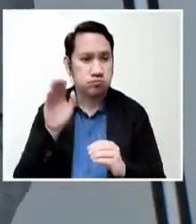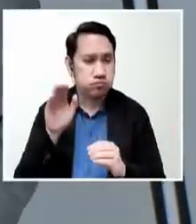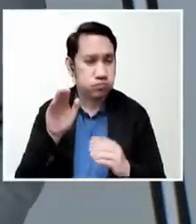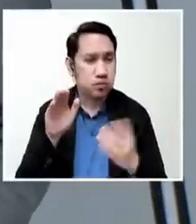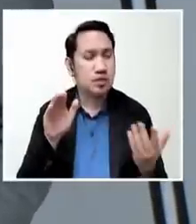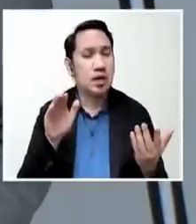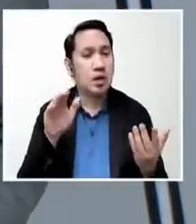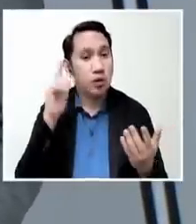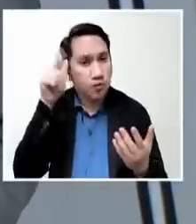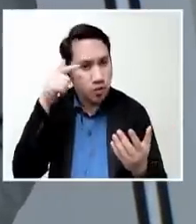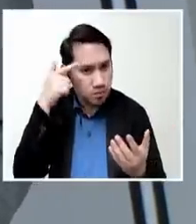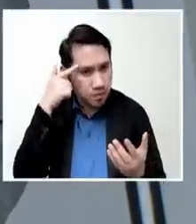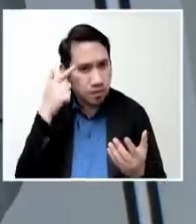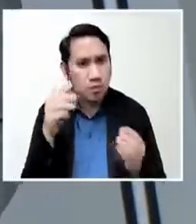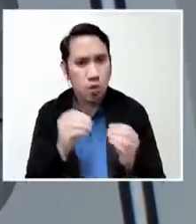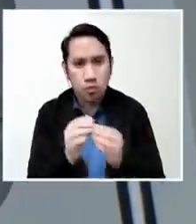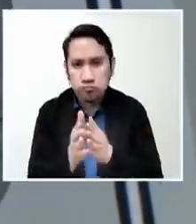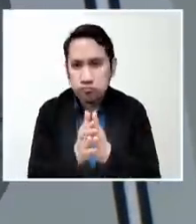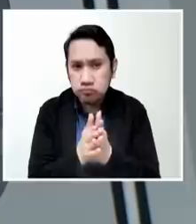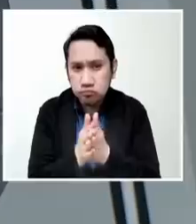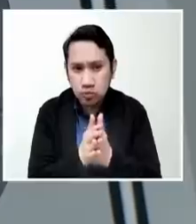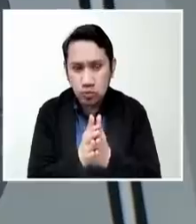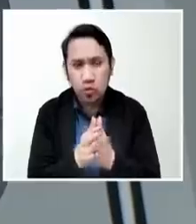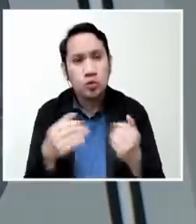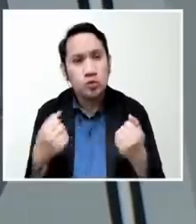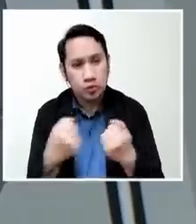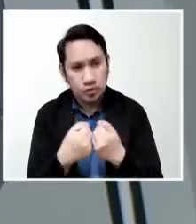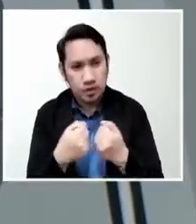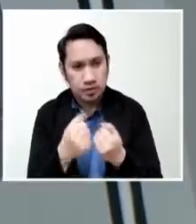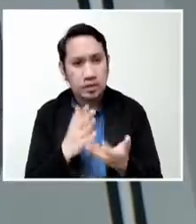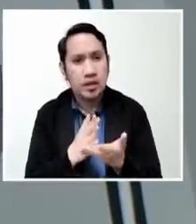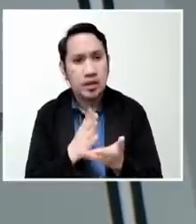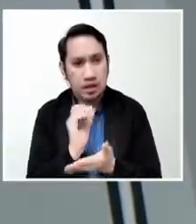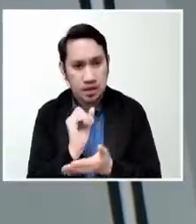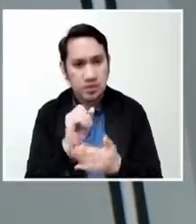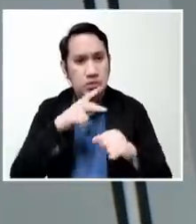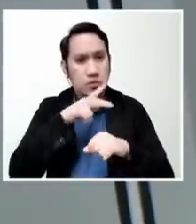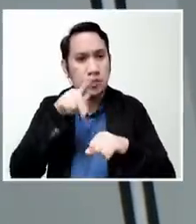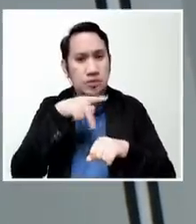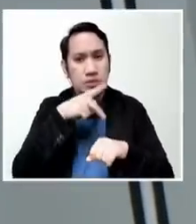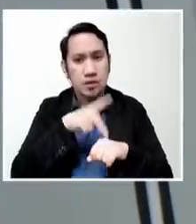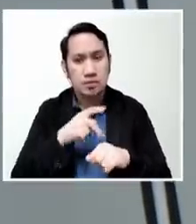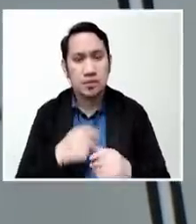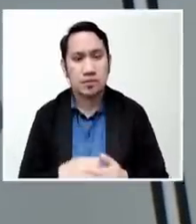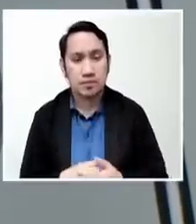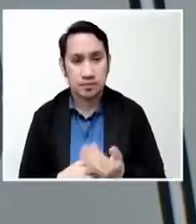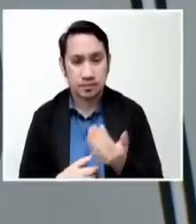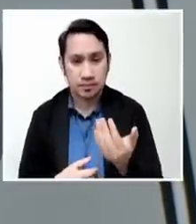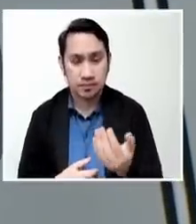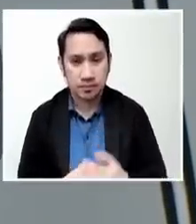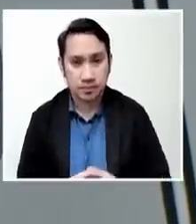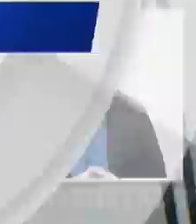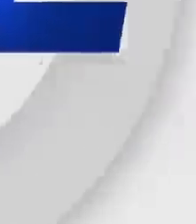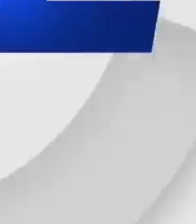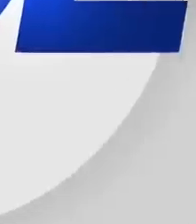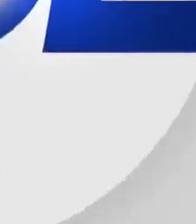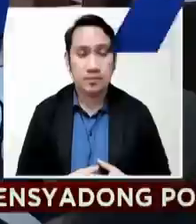gobyerno para ipaglaban ang karapatan ng bansa. Nagpapatrol, Sherian Torres.